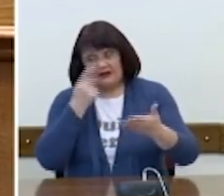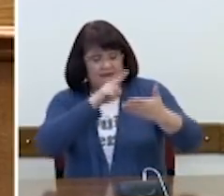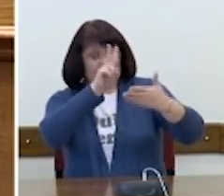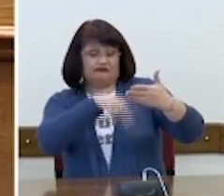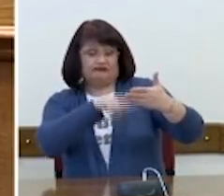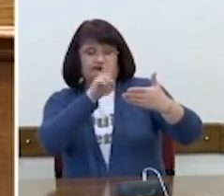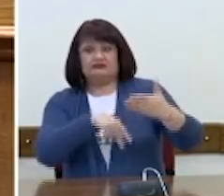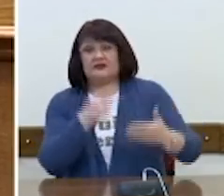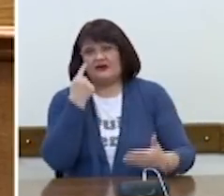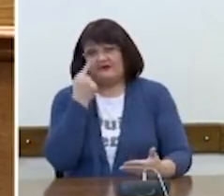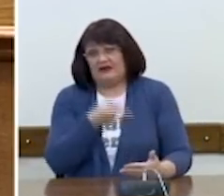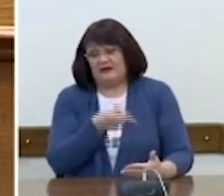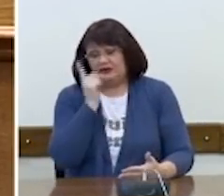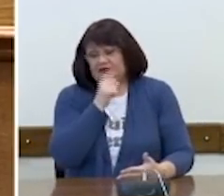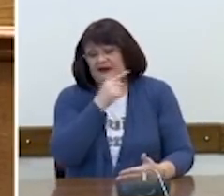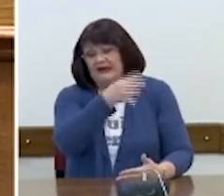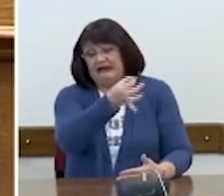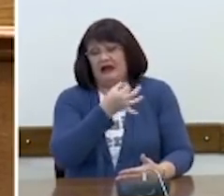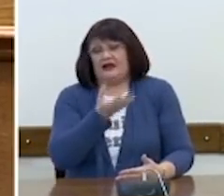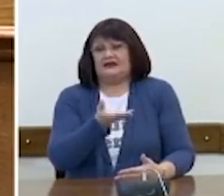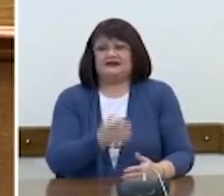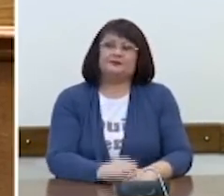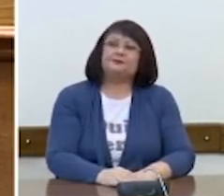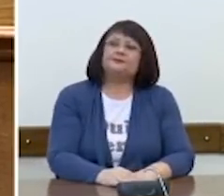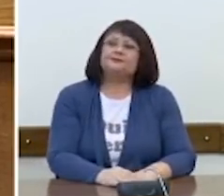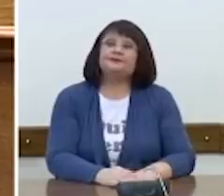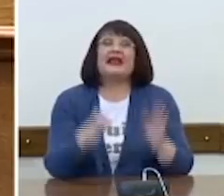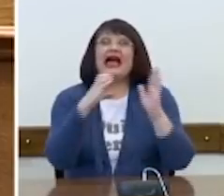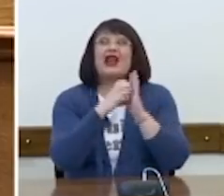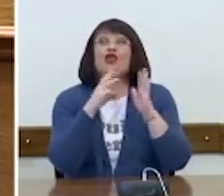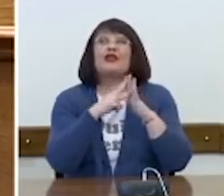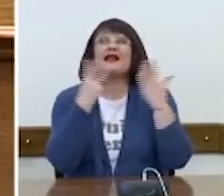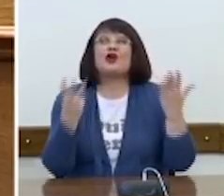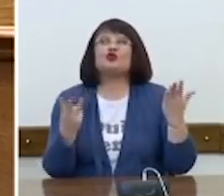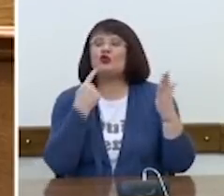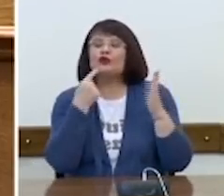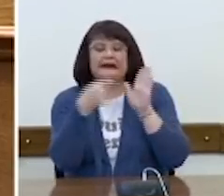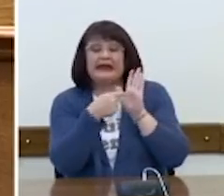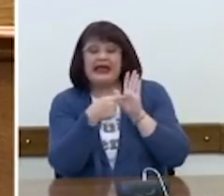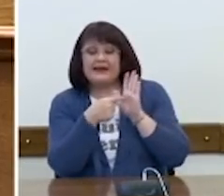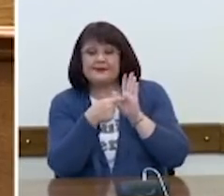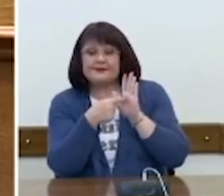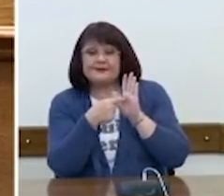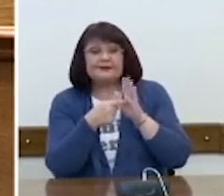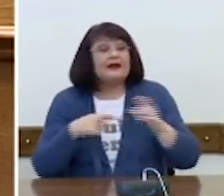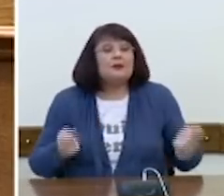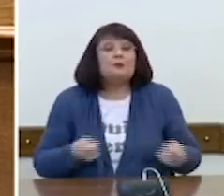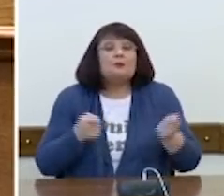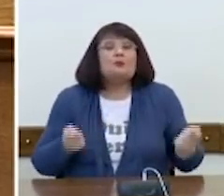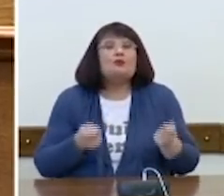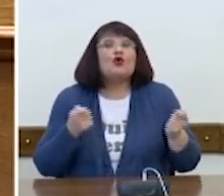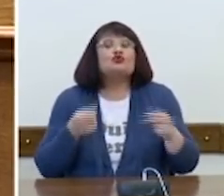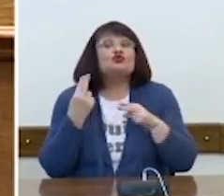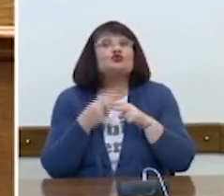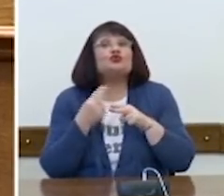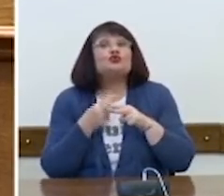σας διαψεύδουν. Είναι χαρακτηριστικό το άρθρο 18 της συμφωνίας που περιγράφει πώς θα υλοποιηθεί η περιβόητη